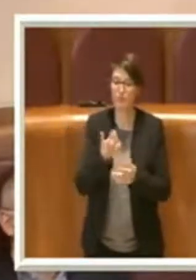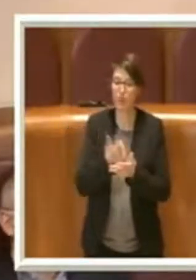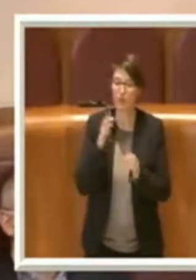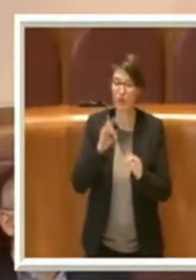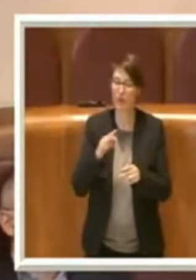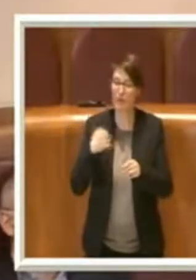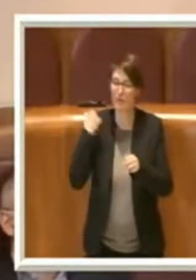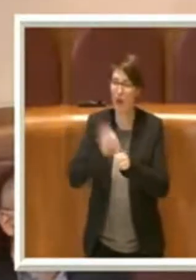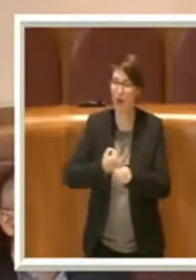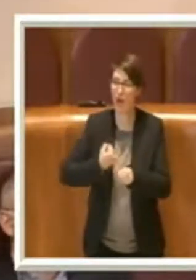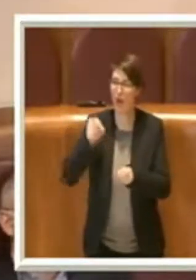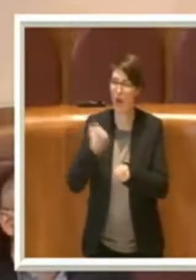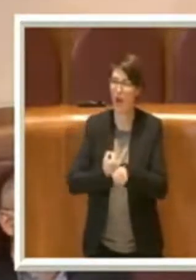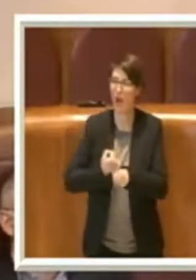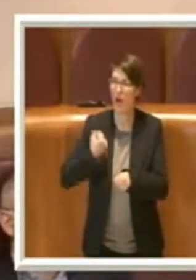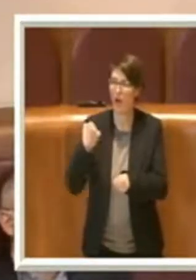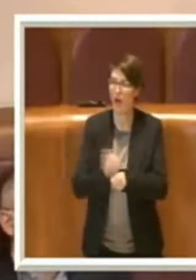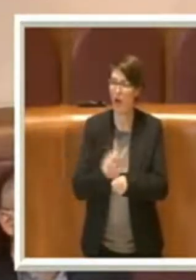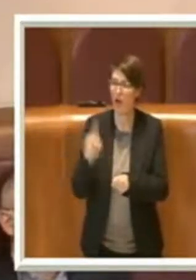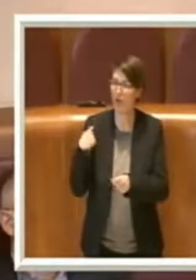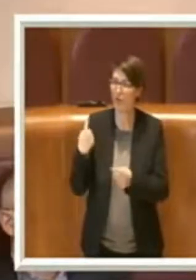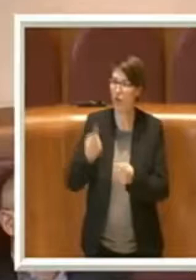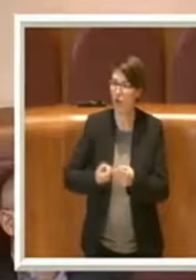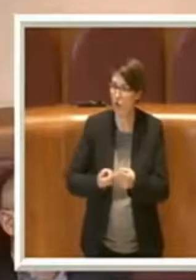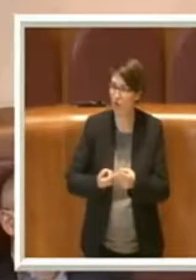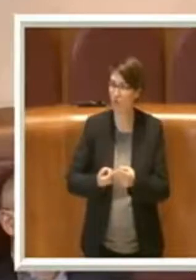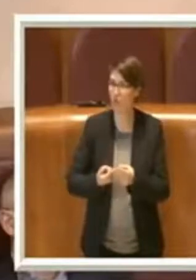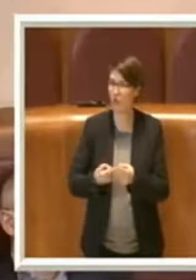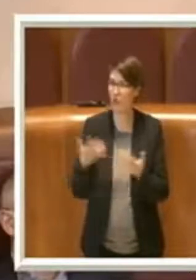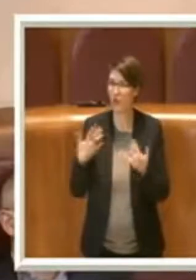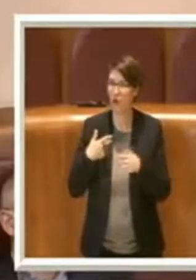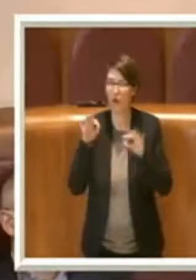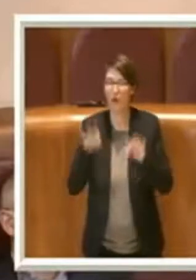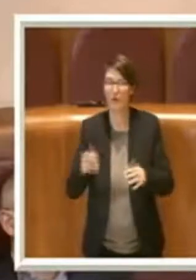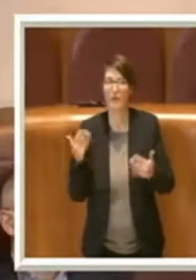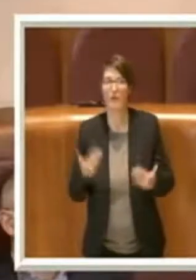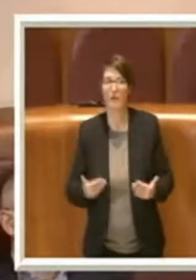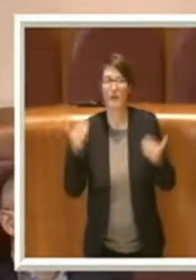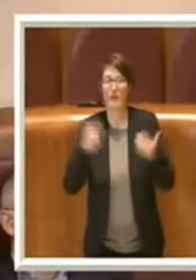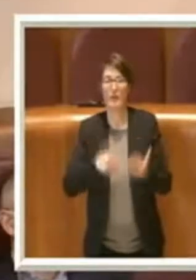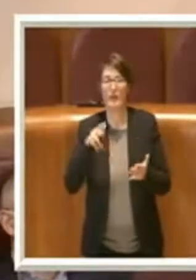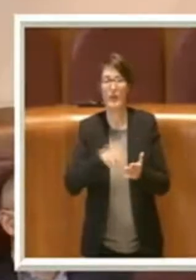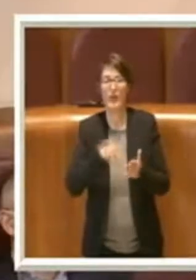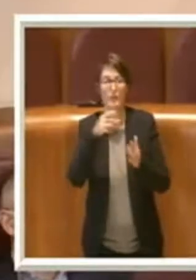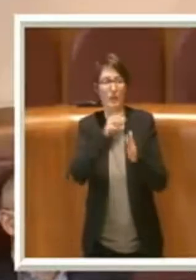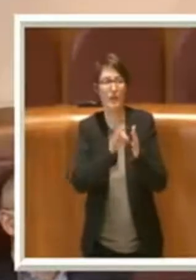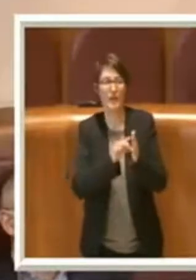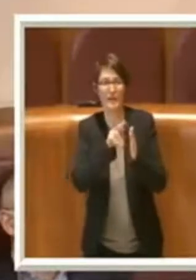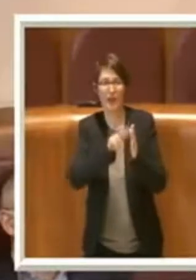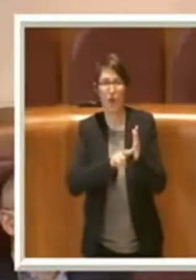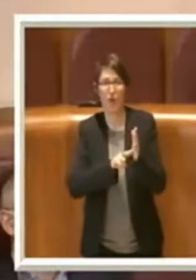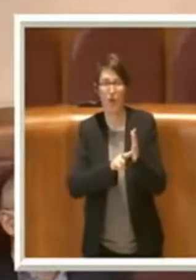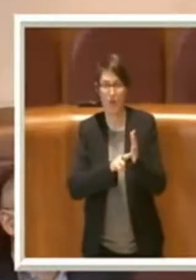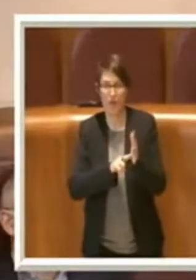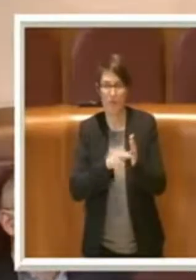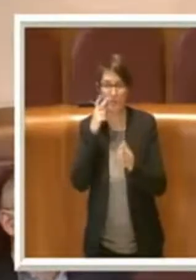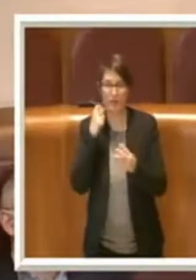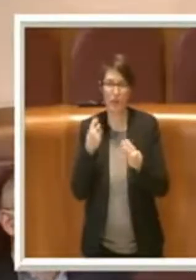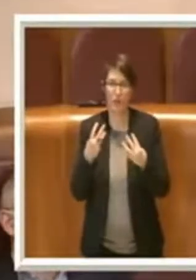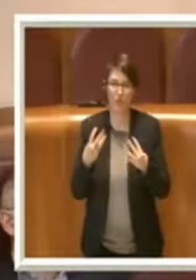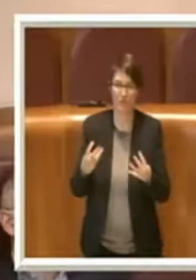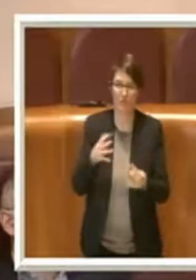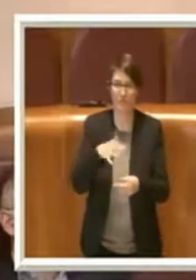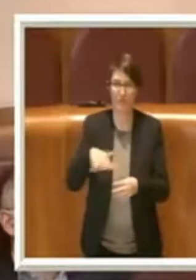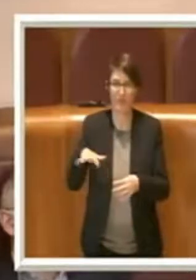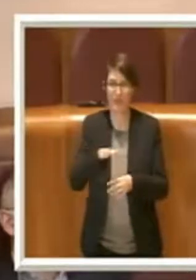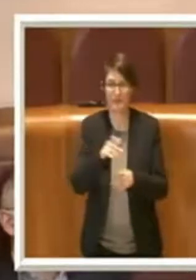per arrivare all'approvazione del regolamento del verde e del paesaggio urbano. Un regolamento